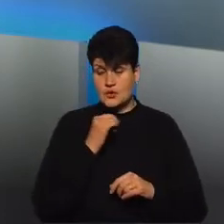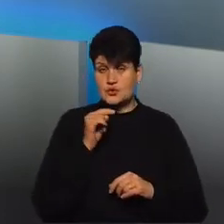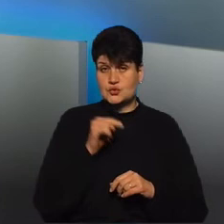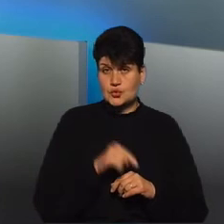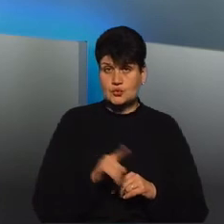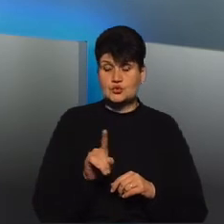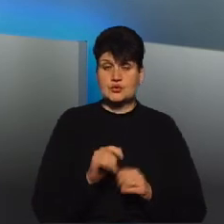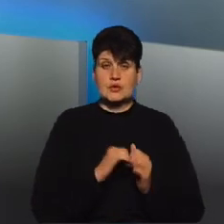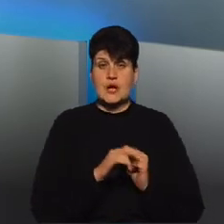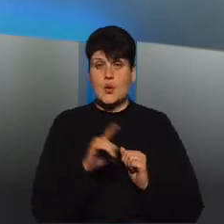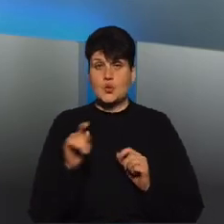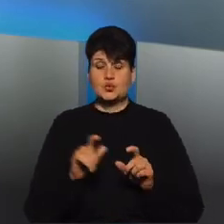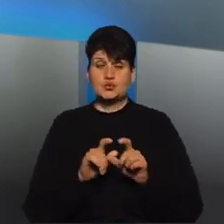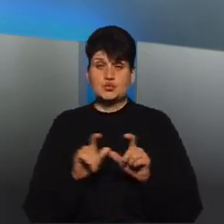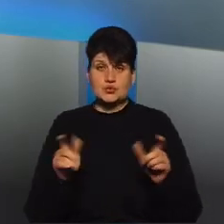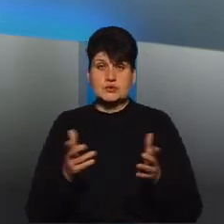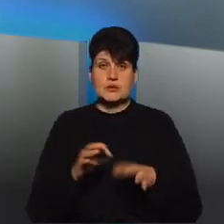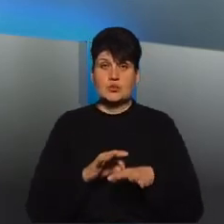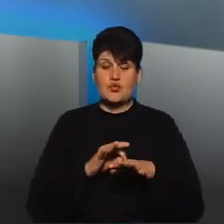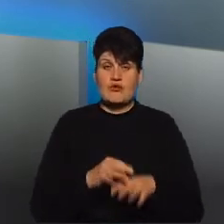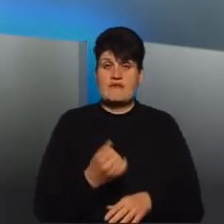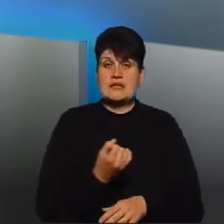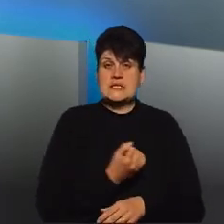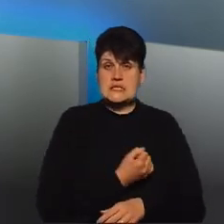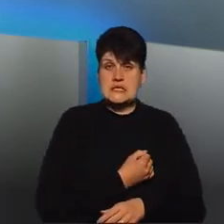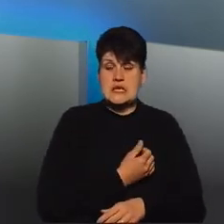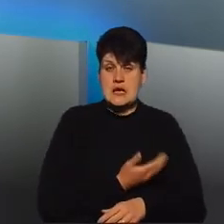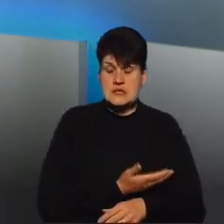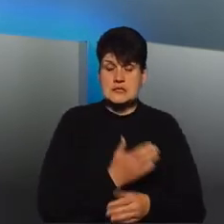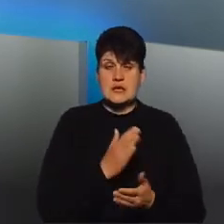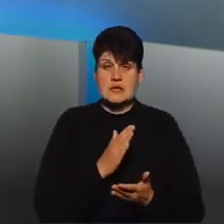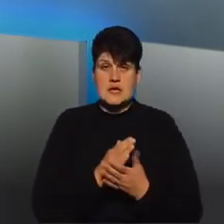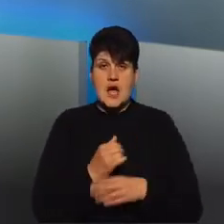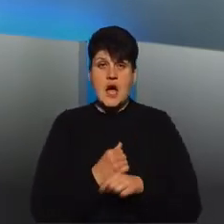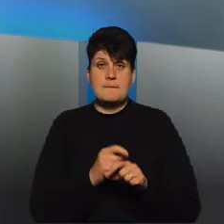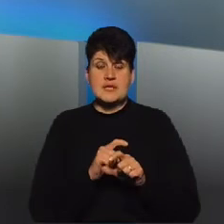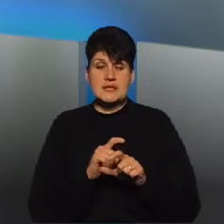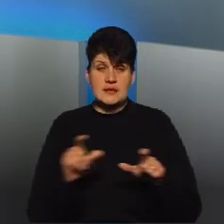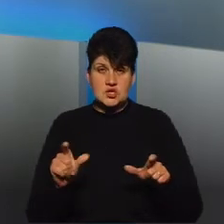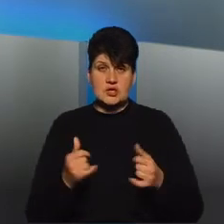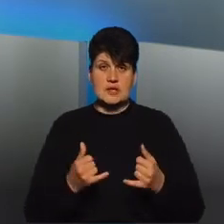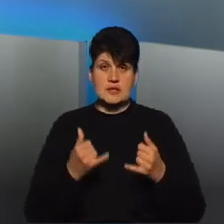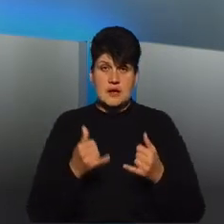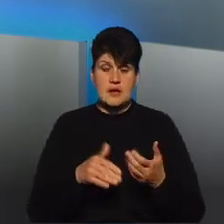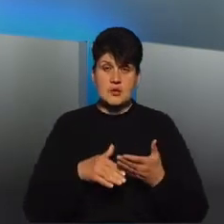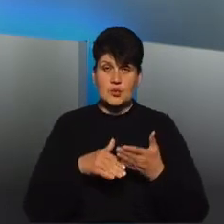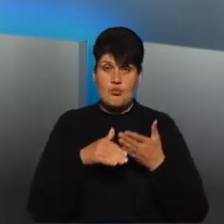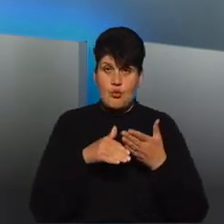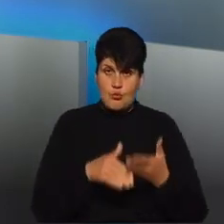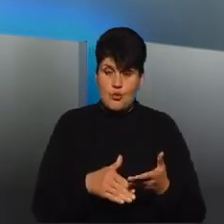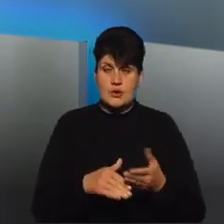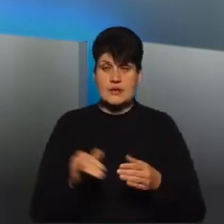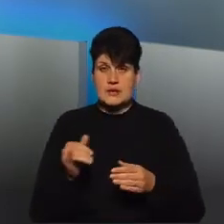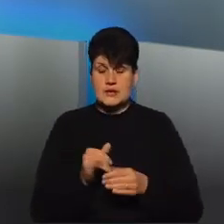кожному пункті, де здійснюється вакцинація, є аптечка для невідкладної допомоги і